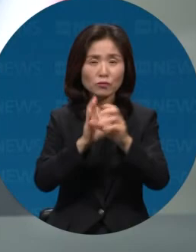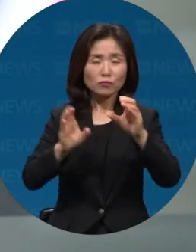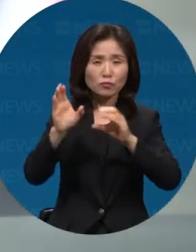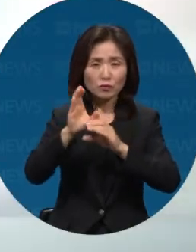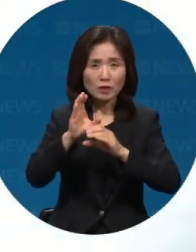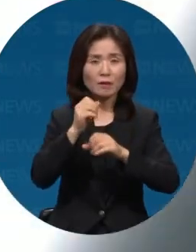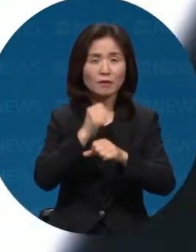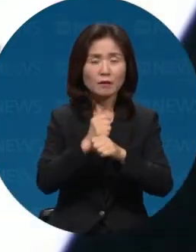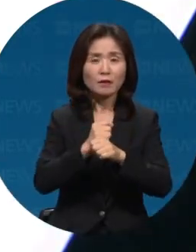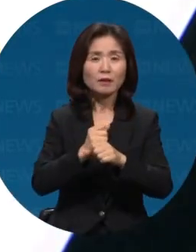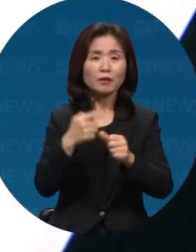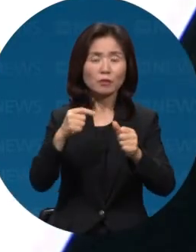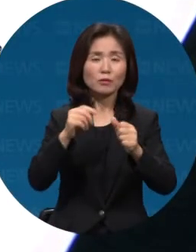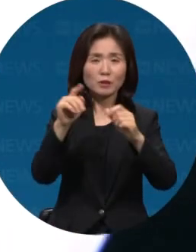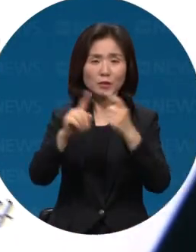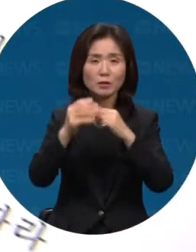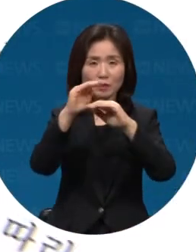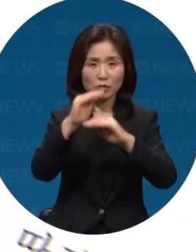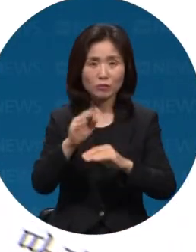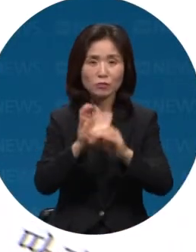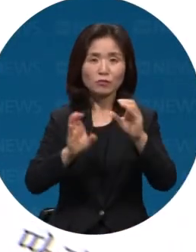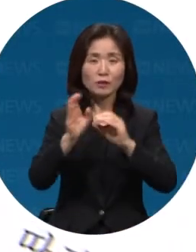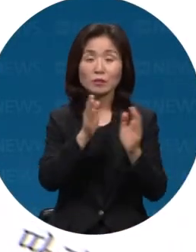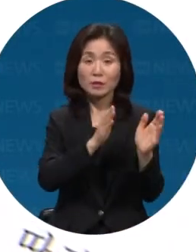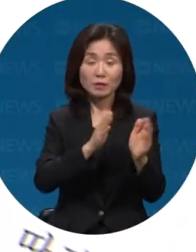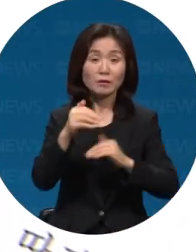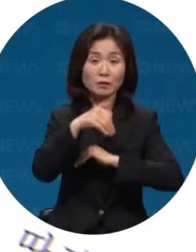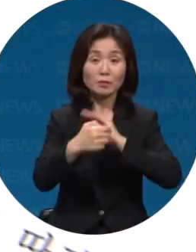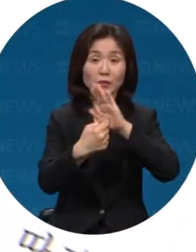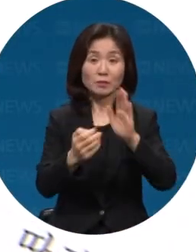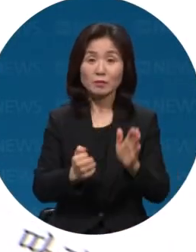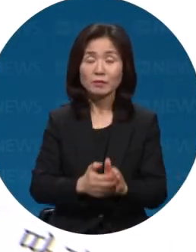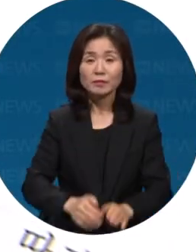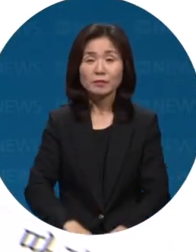체계적으로 마련하겠다고 밝혔습니다 ebs 뉴스 바꿔줍니다